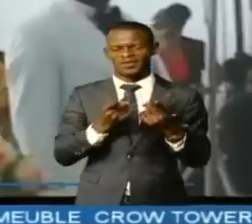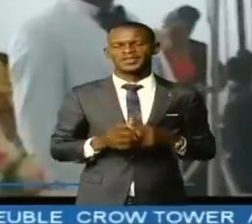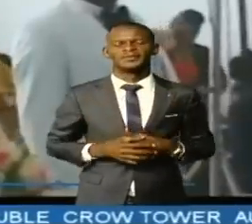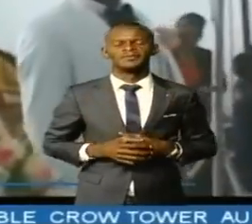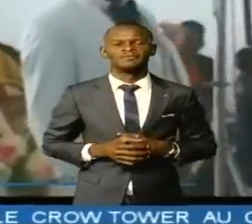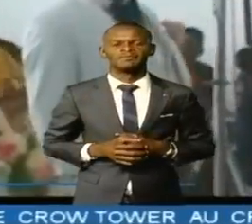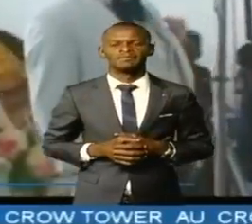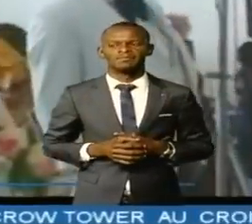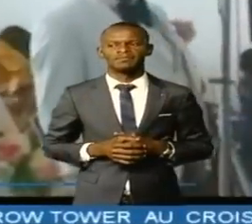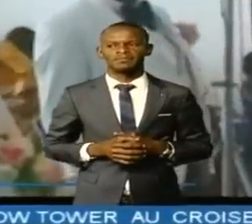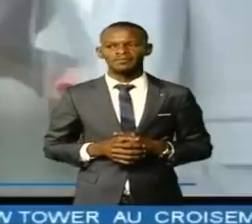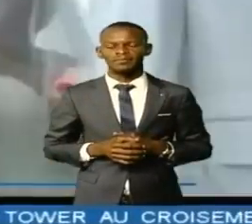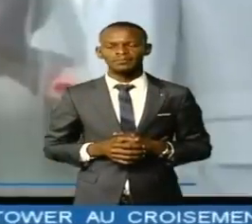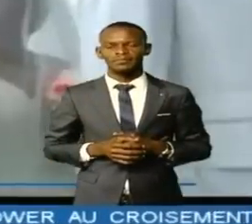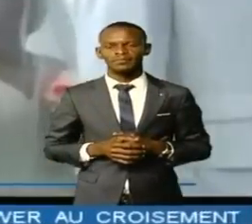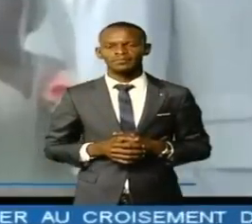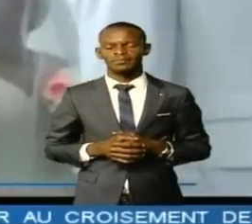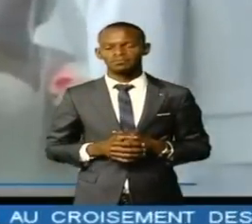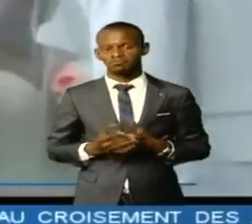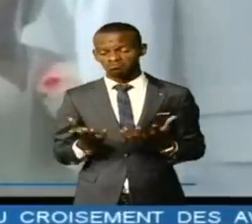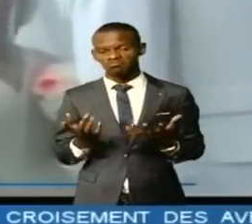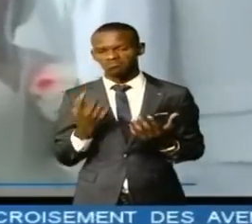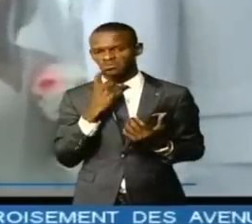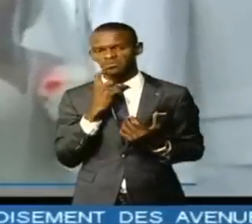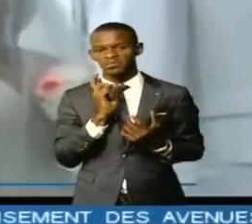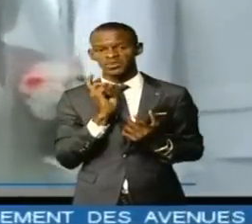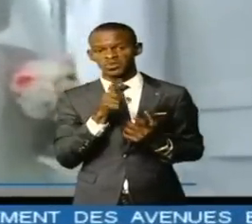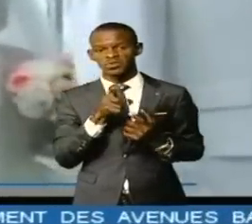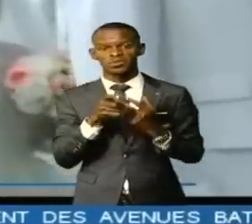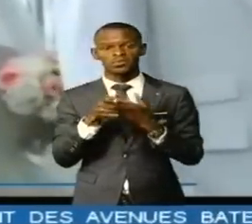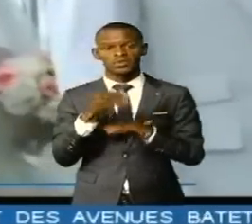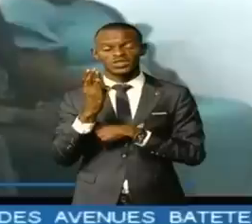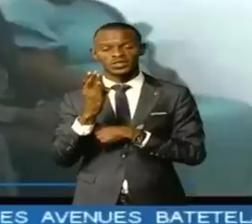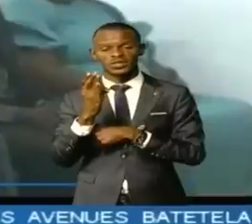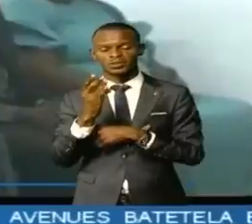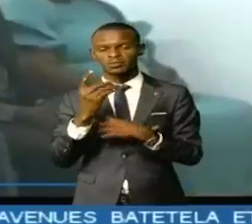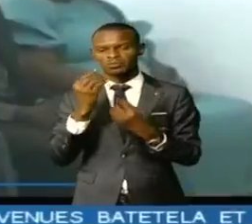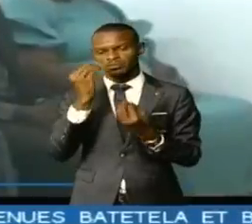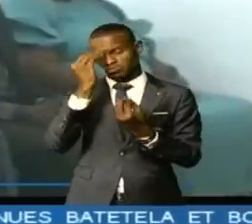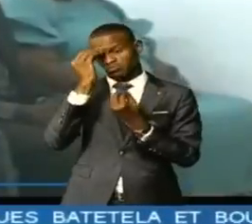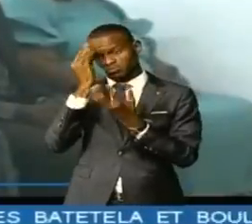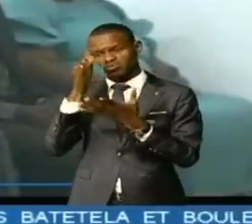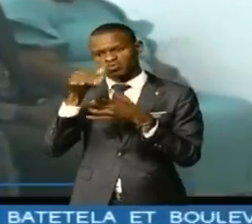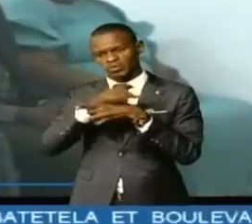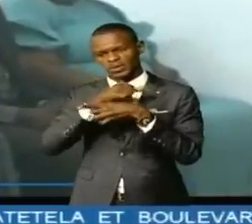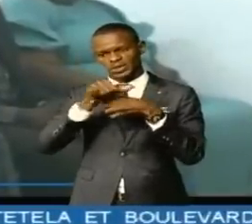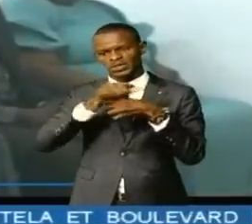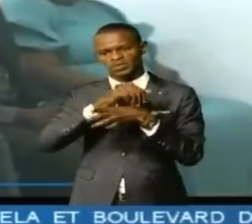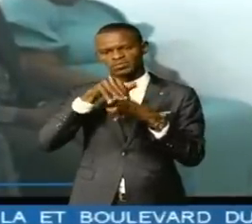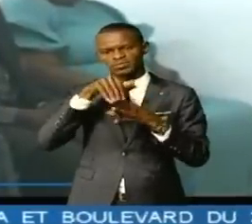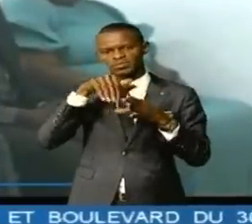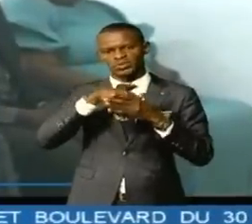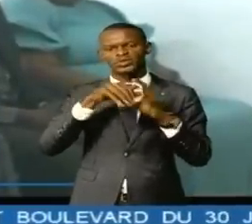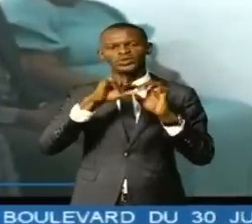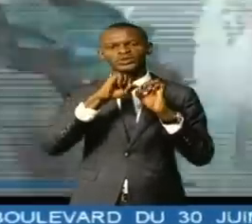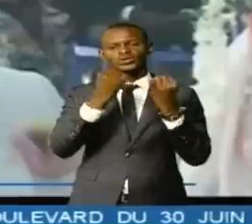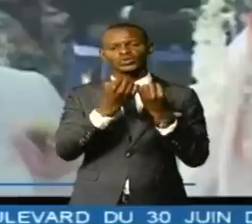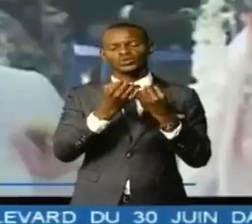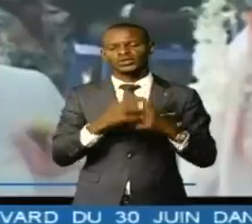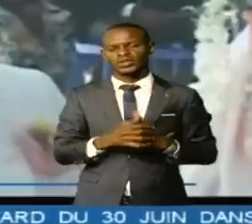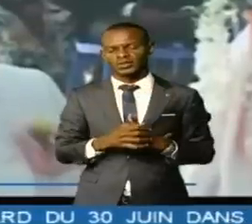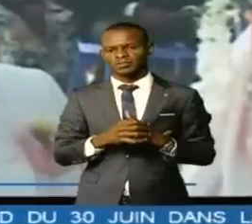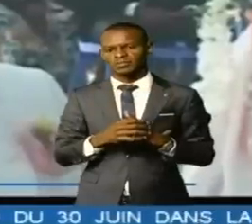Une recommandation divine observée et pratiquée dans la société. Après deux cérémonies, le coutumier et l'état